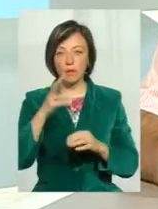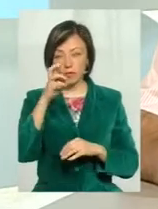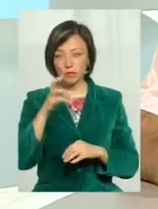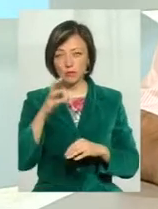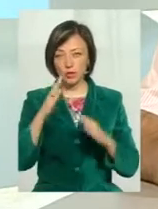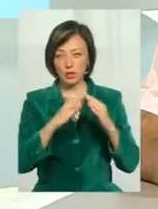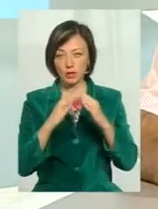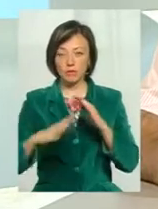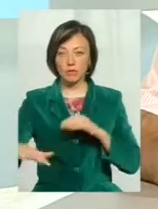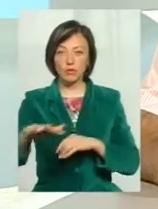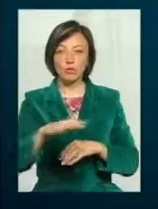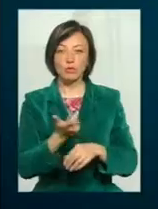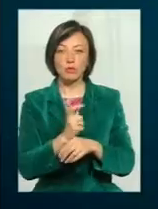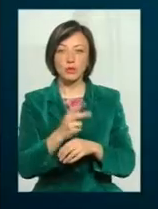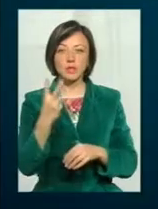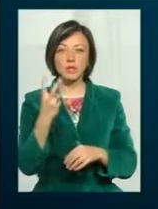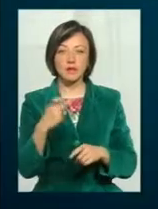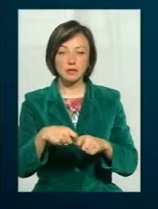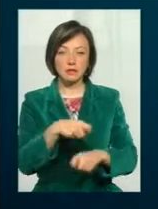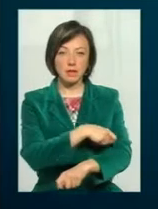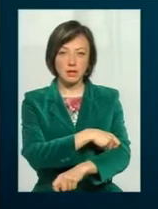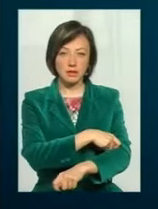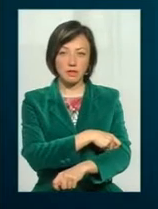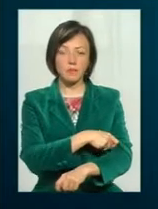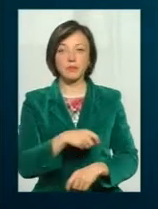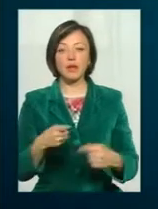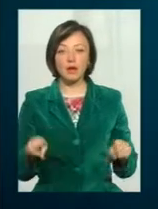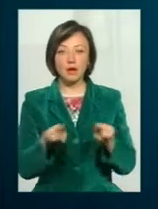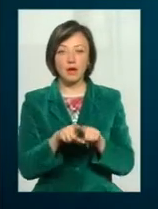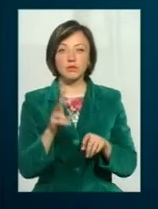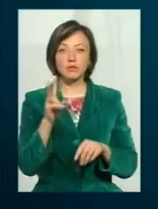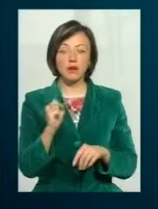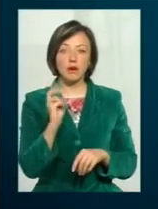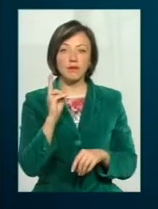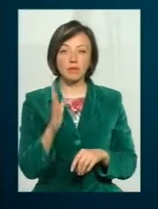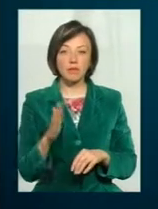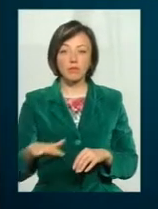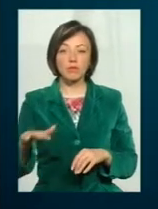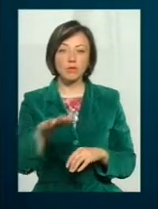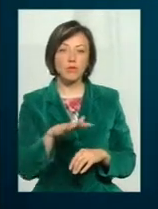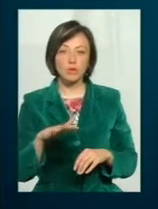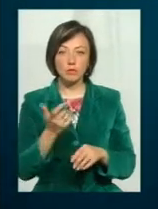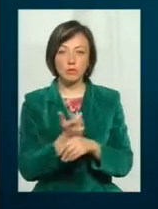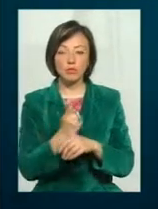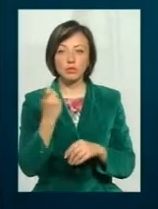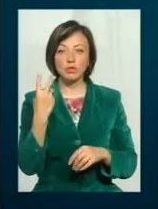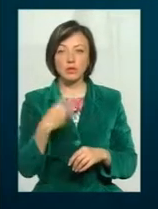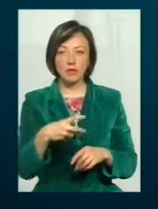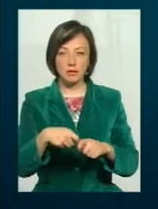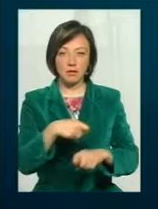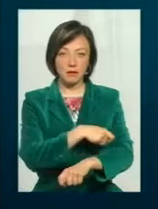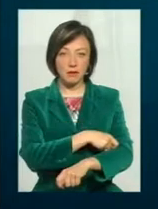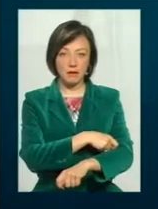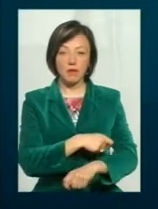площею понад 200 квадратних метрів, а також на квартири площею понад 120 квадратних